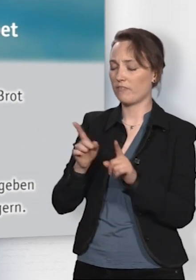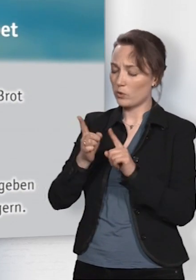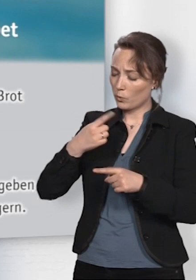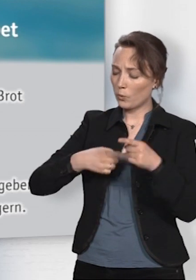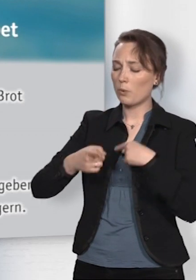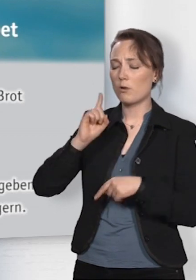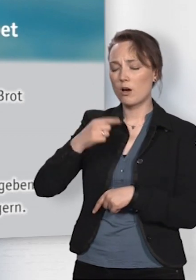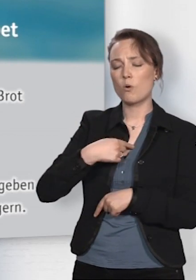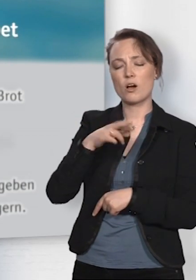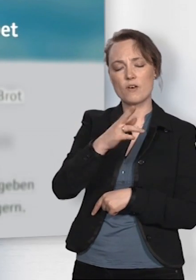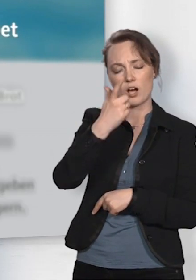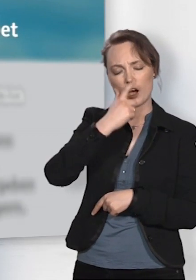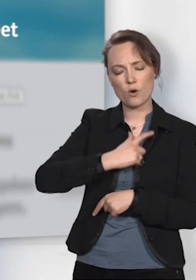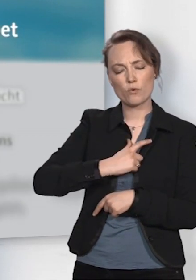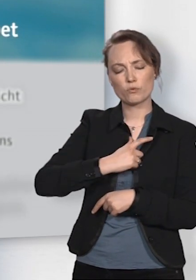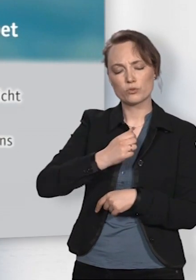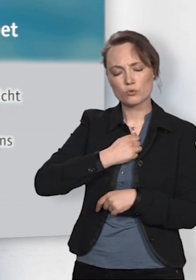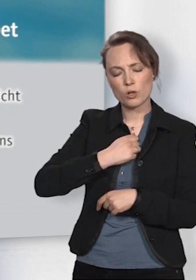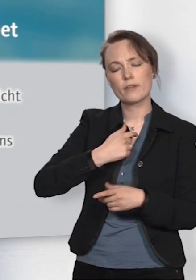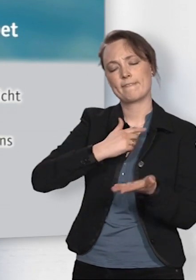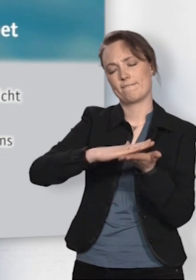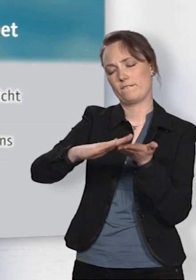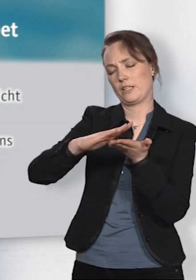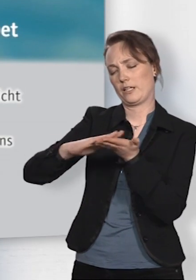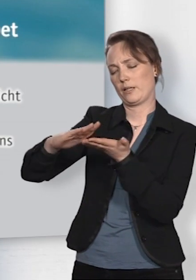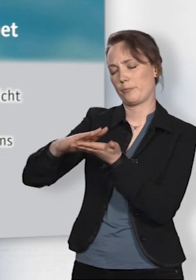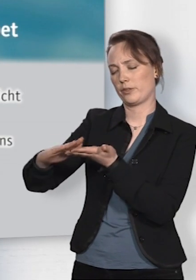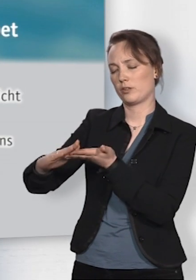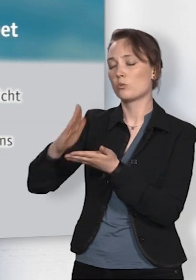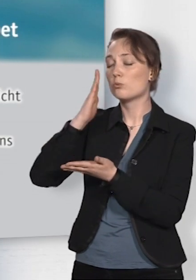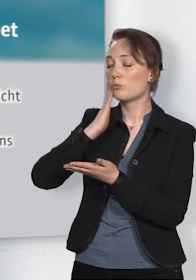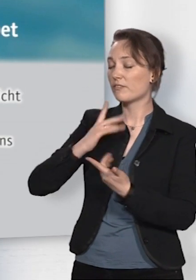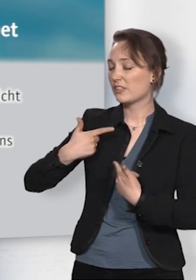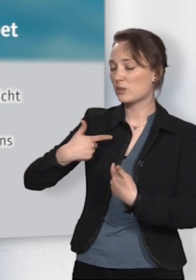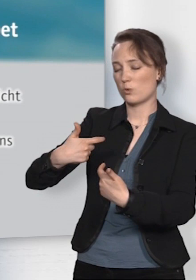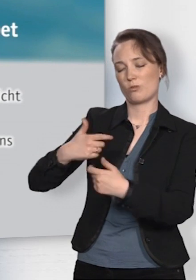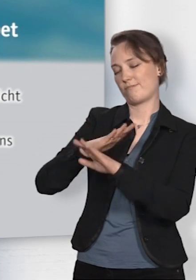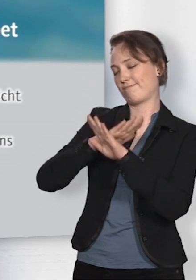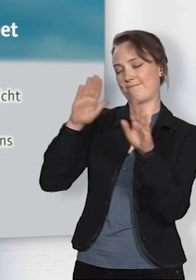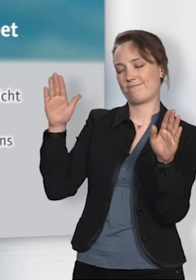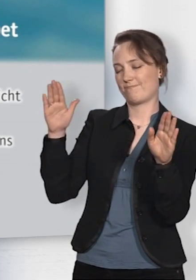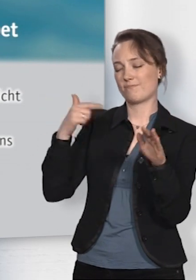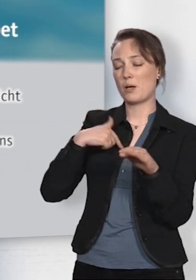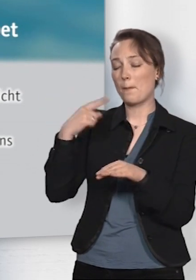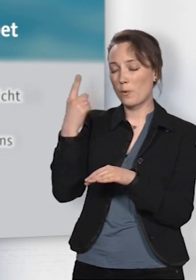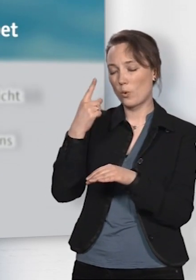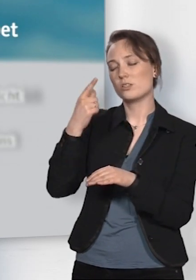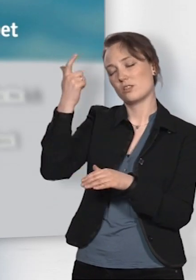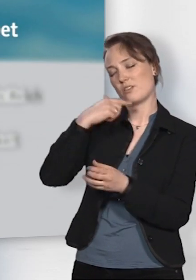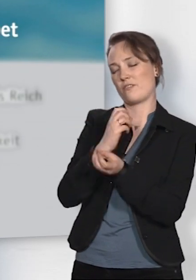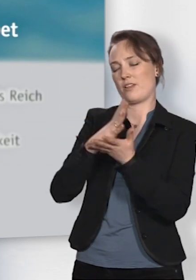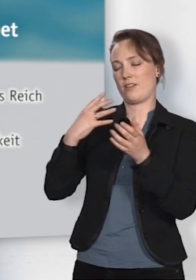auch wir vergeben unseren Schuldigern. Und führe uns nicht in Versuchung, sondern erlöse uns von dem